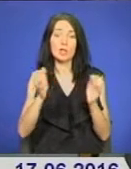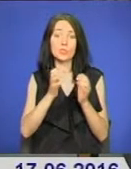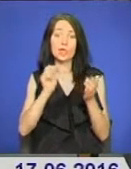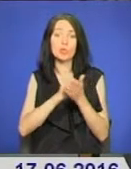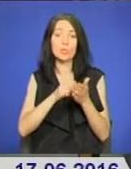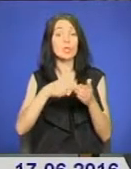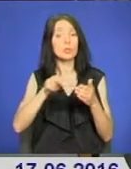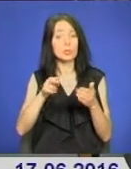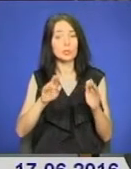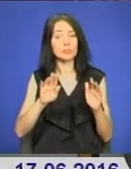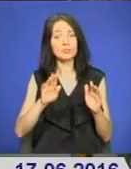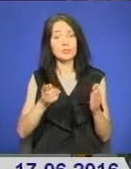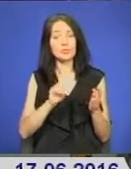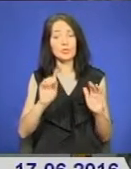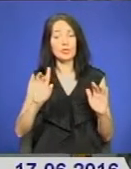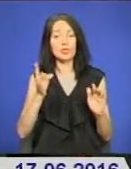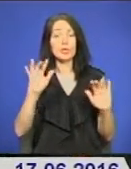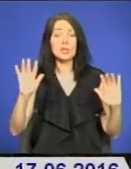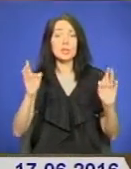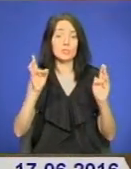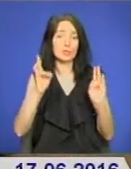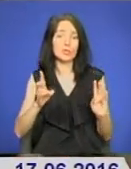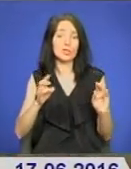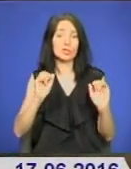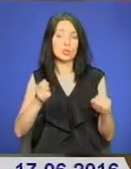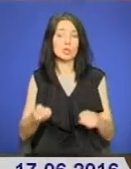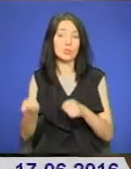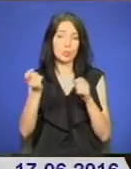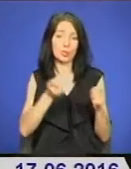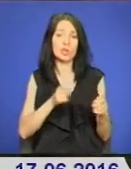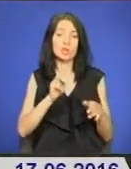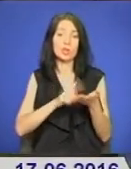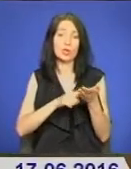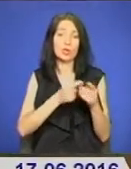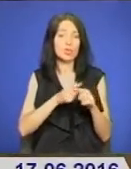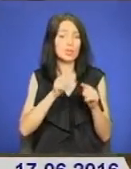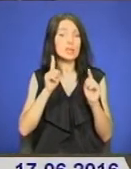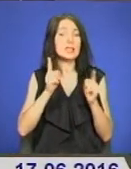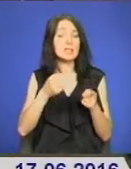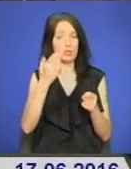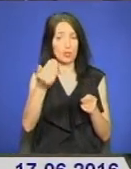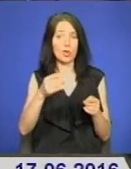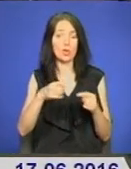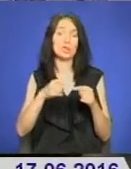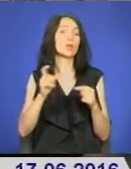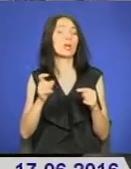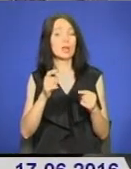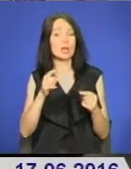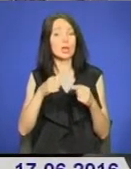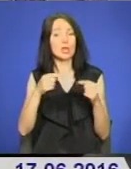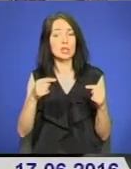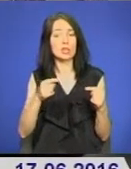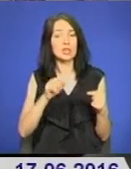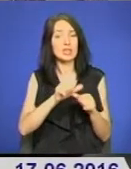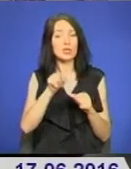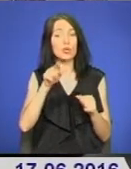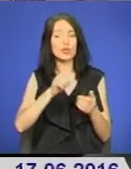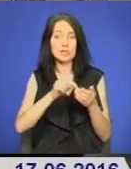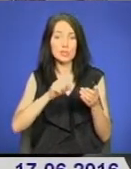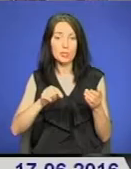аби у разі нещастя можна було принести докази, що це справді ваше майно. Крім того, що ви запишете номерну річ, було б добре